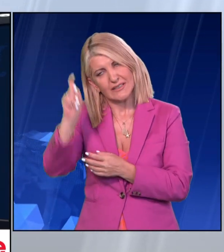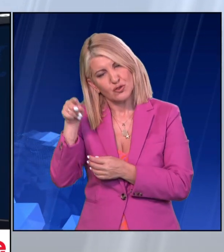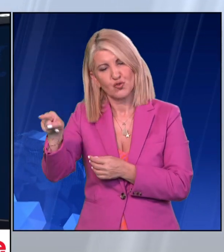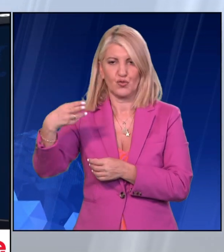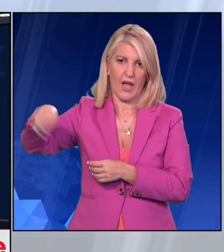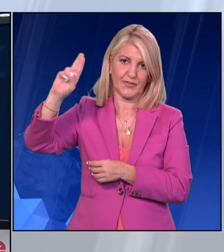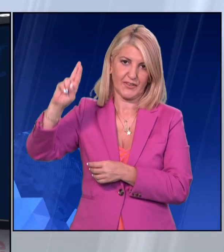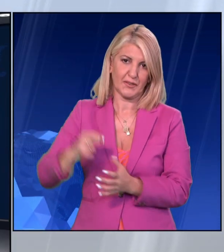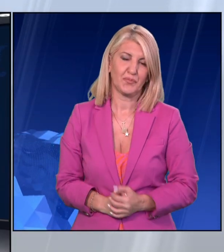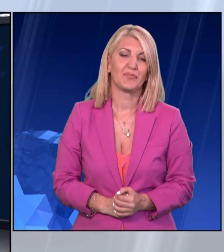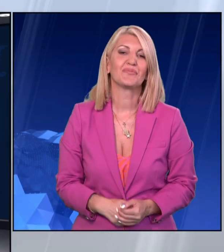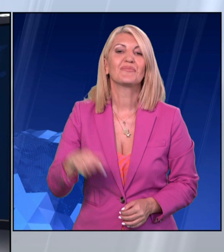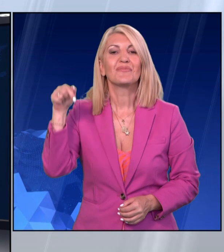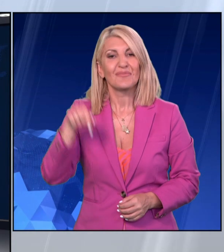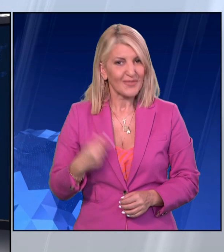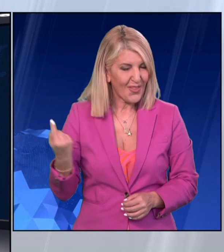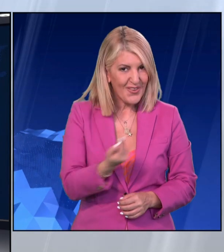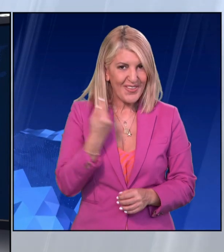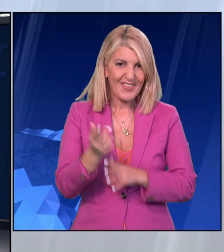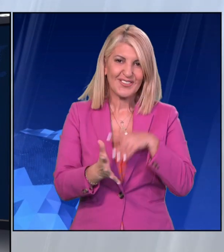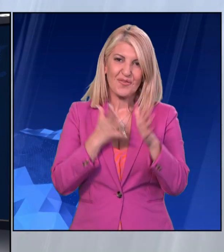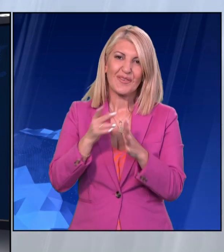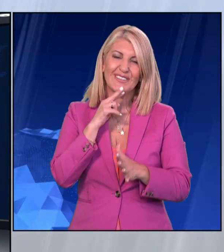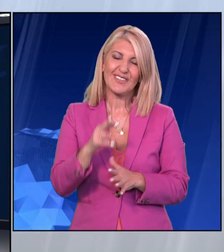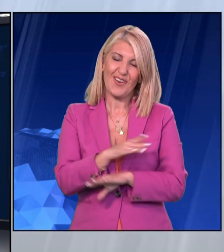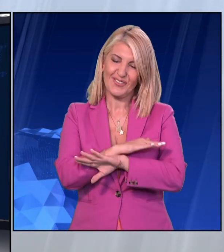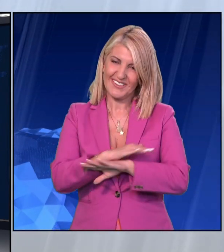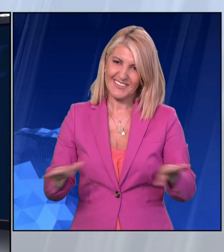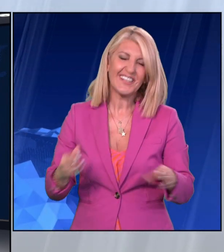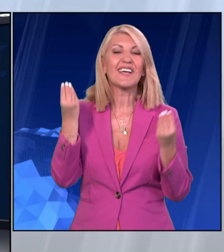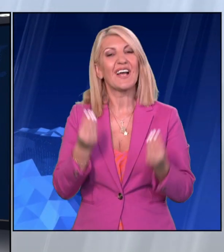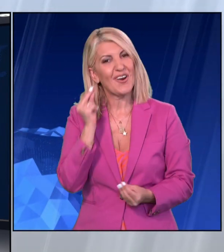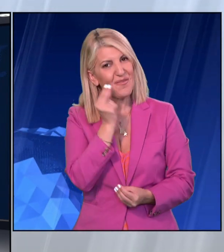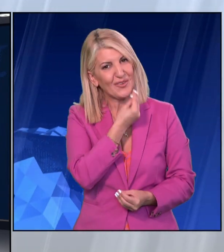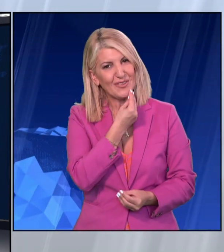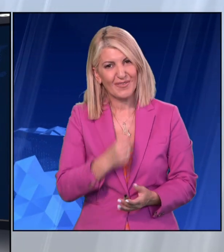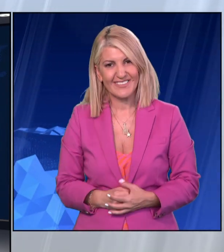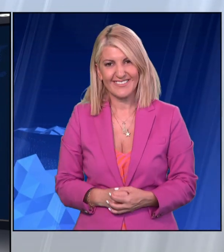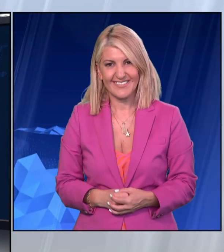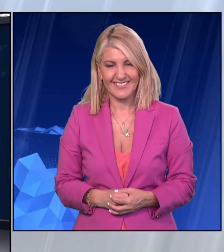Ήταν το δελτίο ειδήσεων στην νοηματική γλώσσα από το One Channel. Καλό σας απόγευμα.